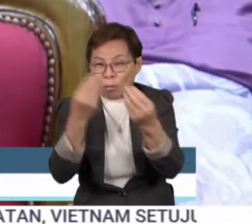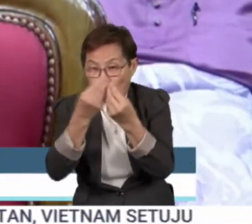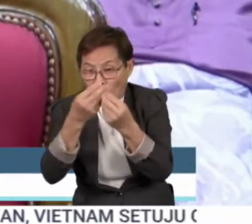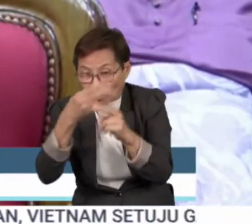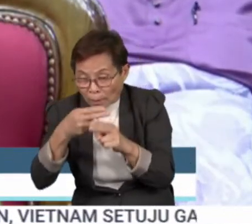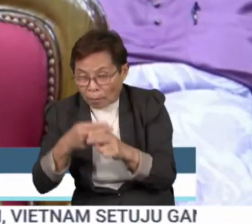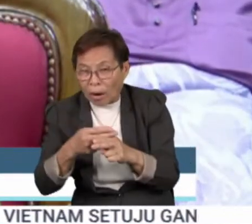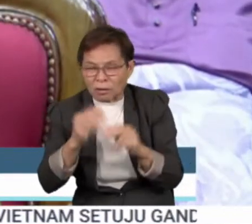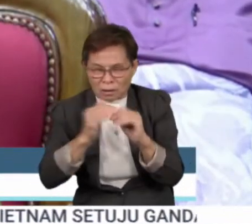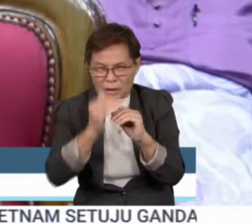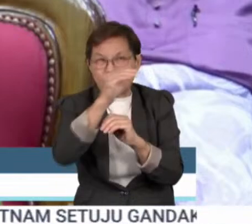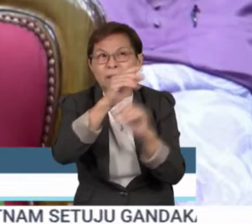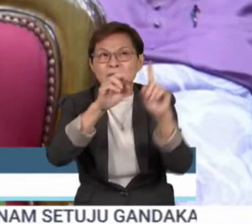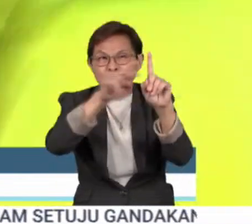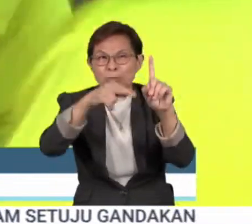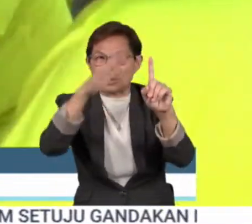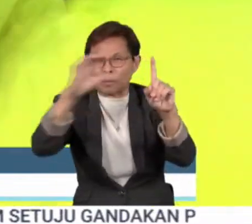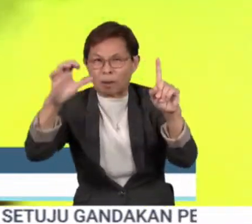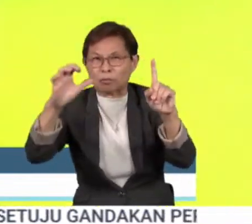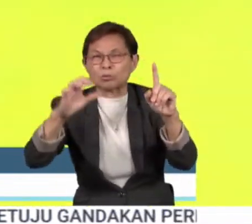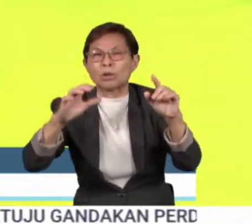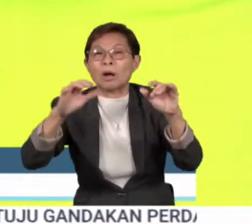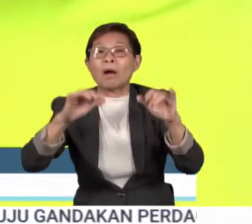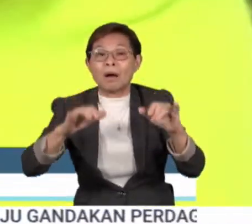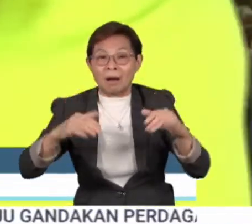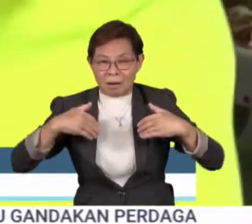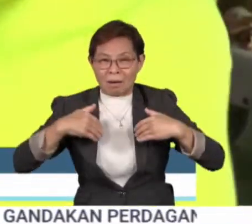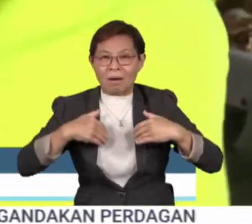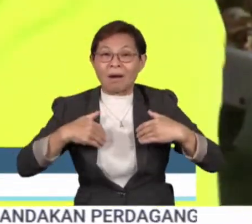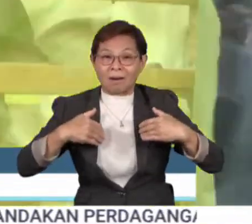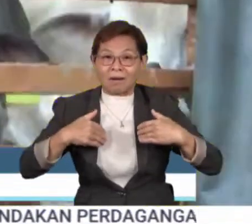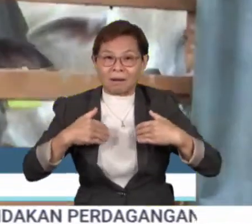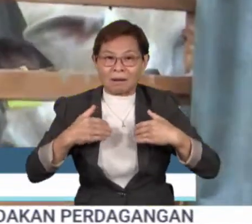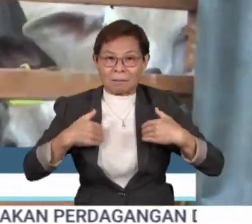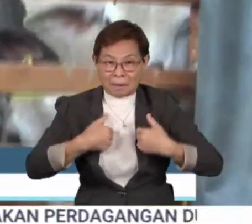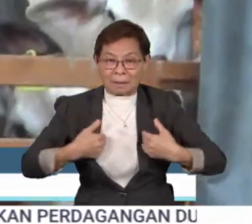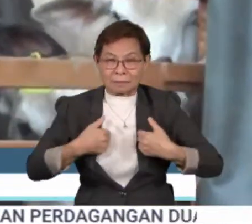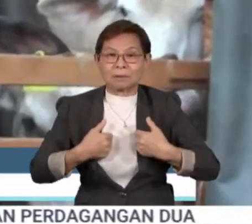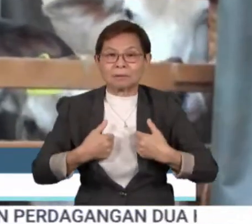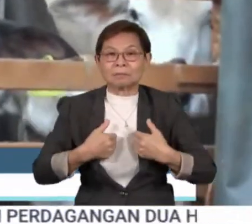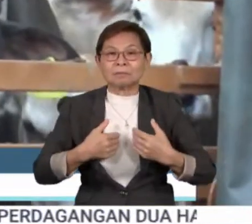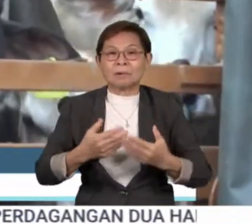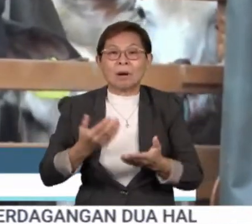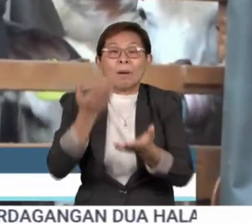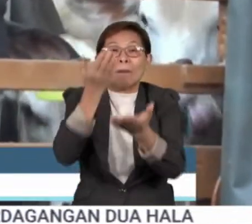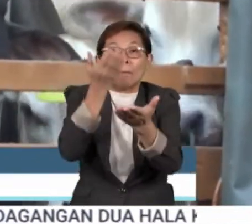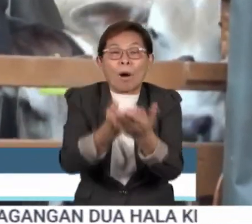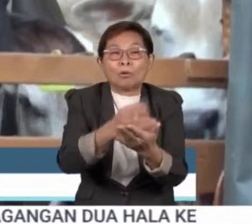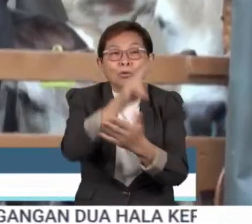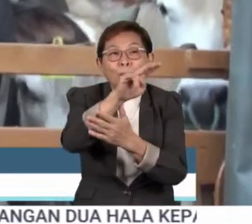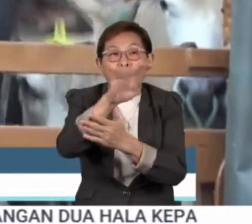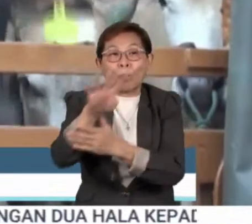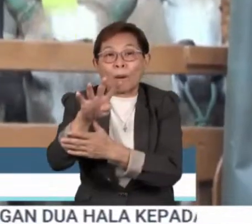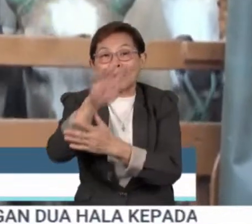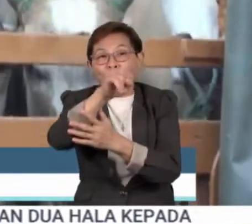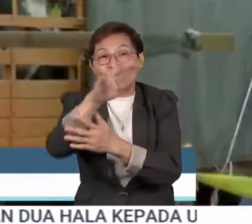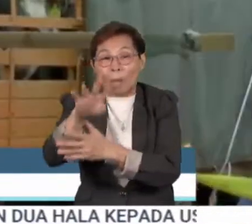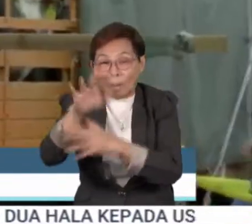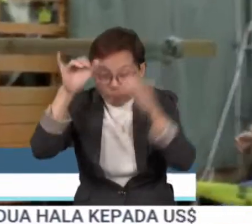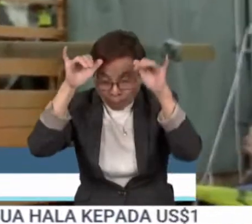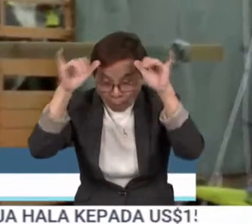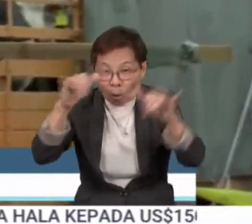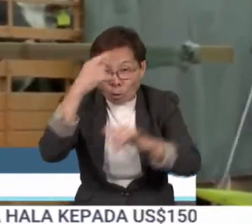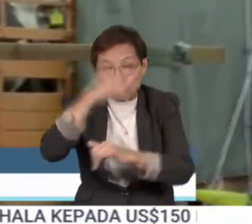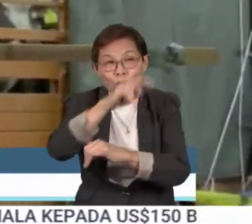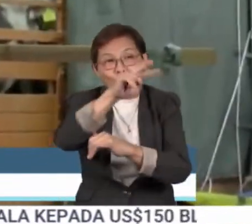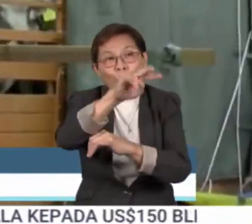daripada 1,500 ekor. Ketua Menteri Melaka, Datuk Seri Abdul Rauf Yusof dijangka menyumbangkan 24 ekor lembu untuk 24